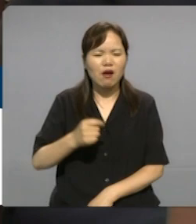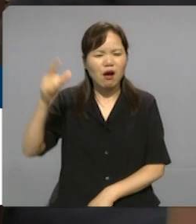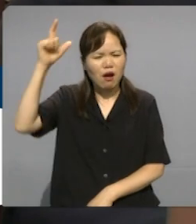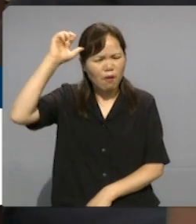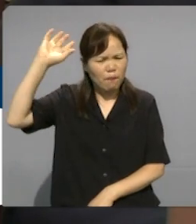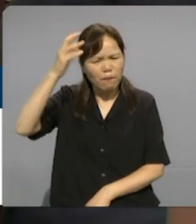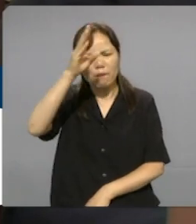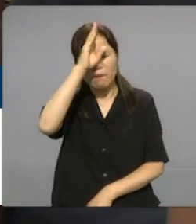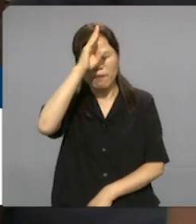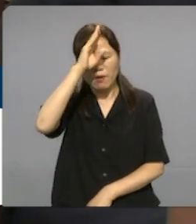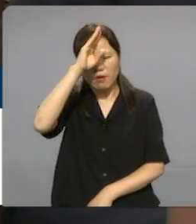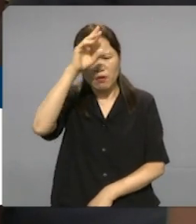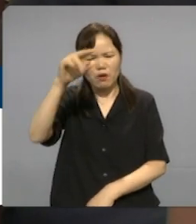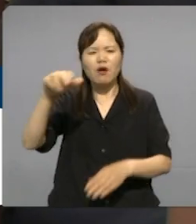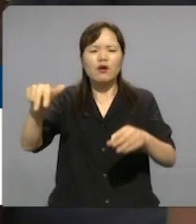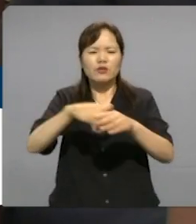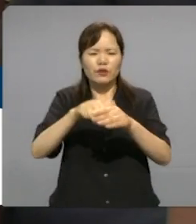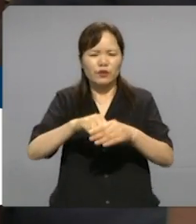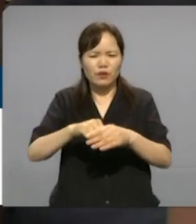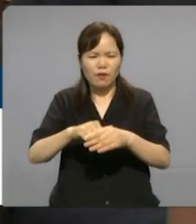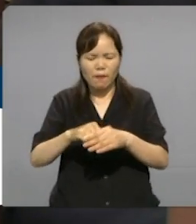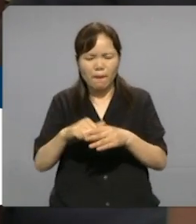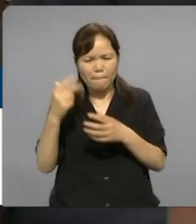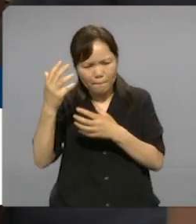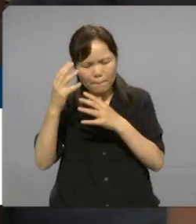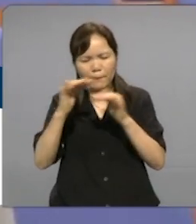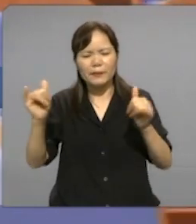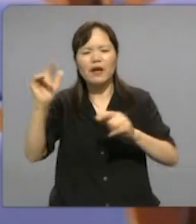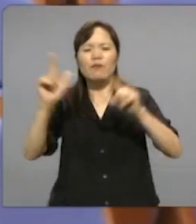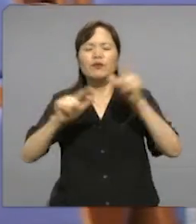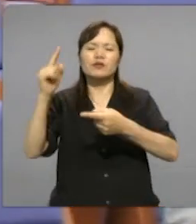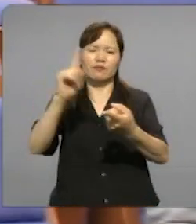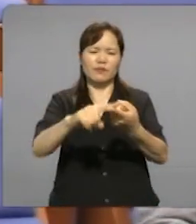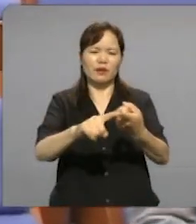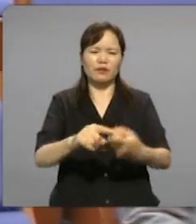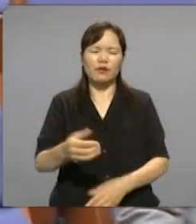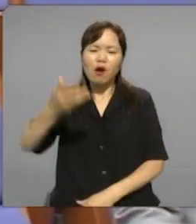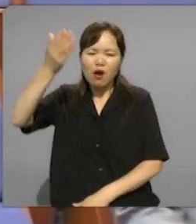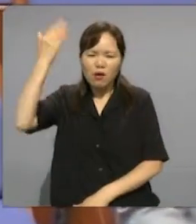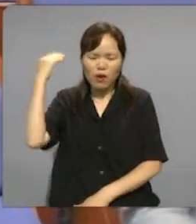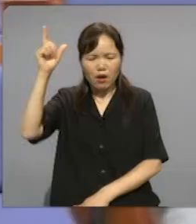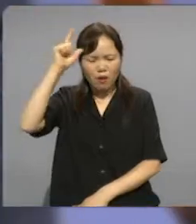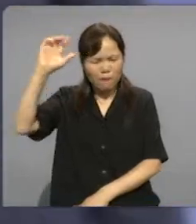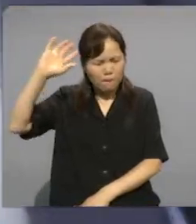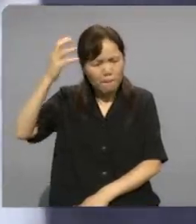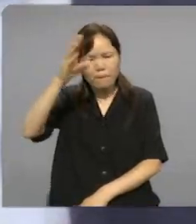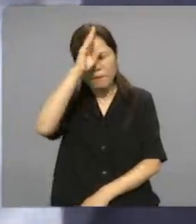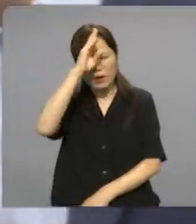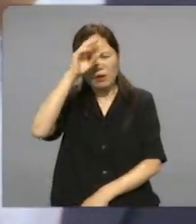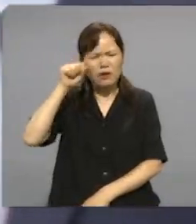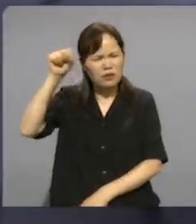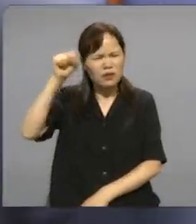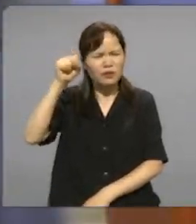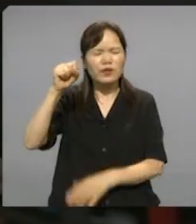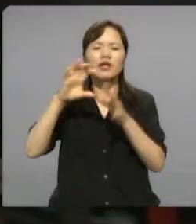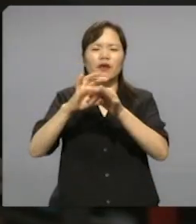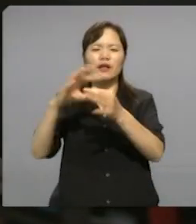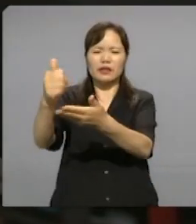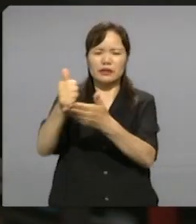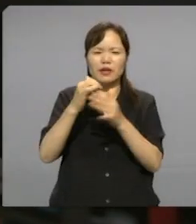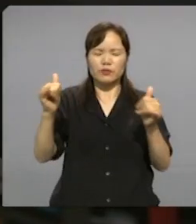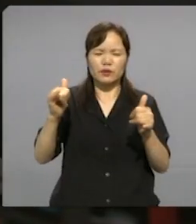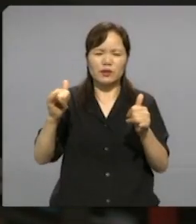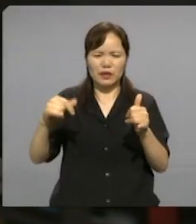광우병 사이비 종교 신봉자들의 모습 그대로입니다. 과거 광우병 시위 관련 인사를 초청해 자신들의